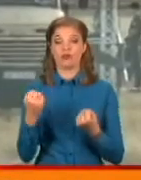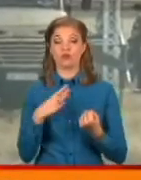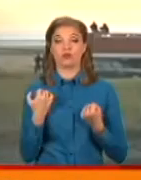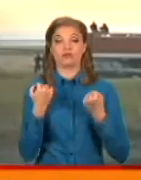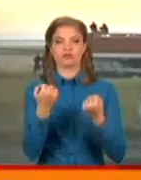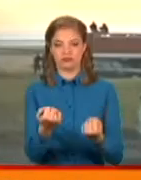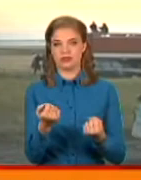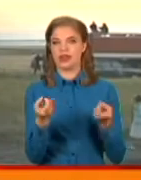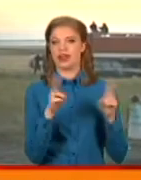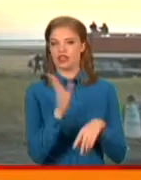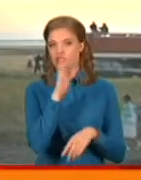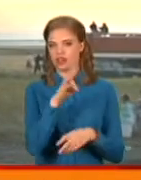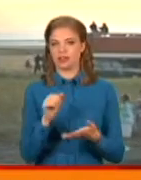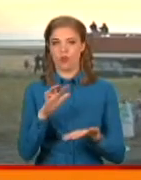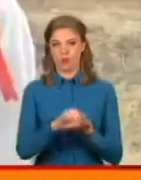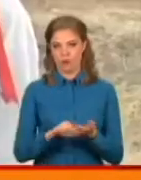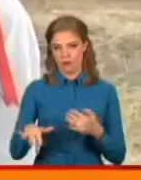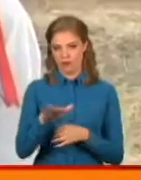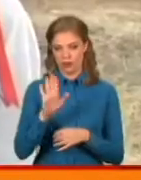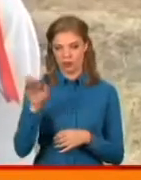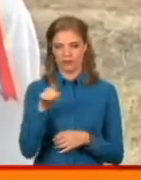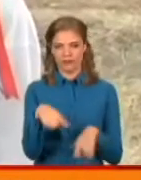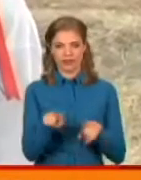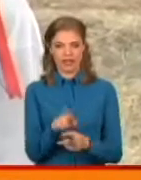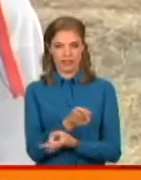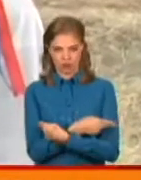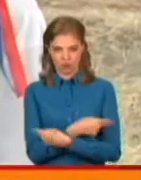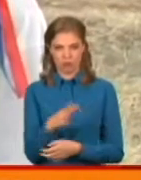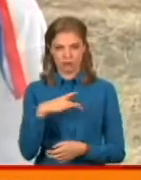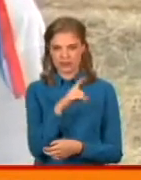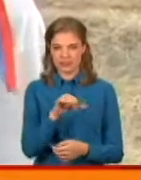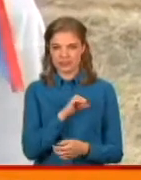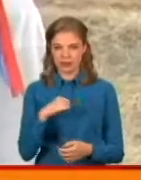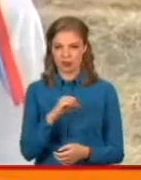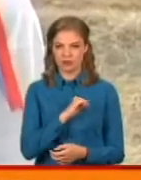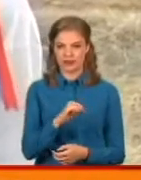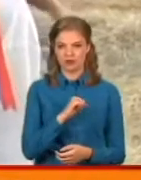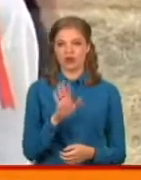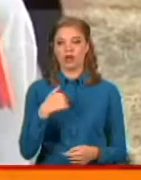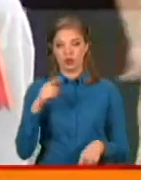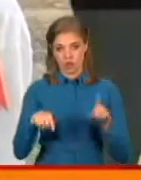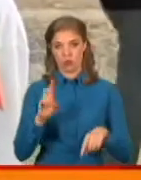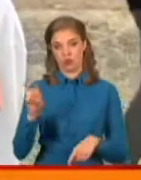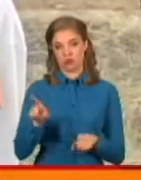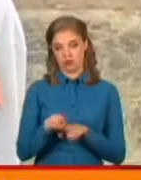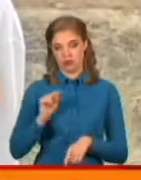їхали, лишили на окупованому боці. Ви в таких футболках їхали із самого Сімферополя? Я так іноді буває, хожу на